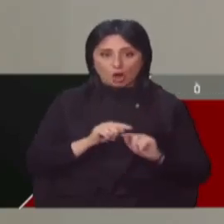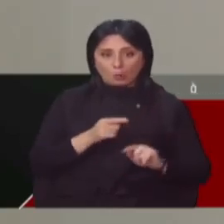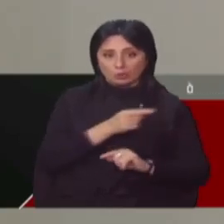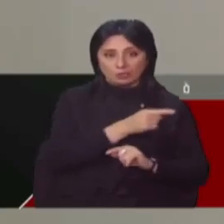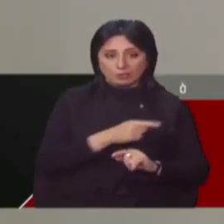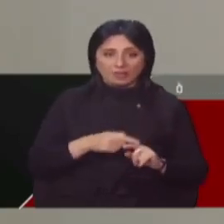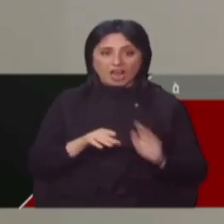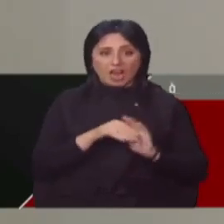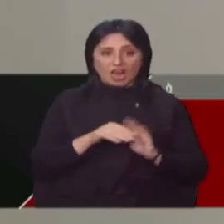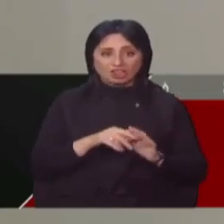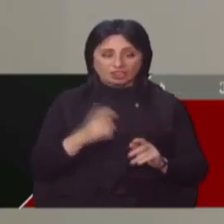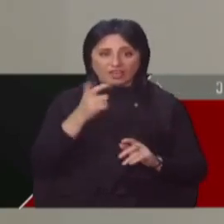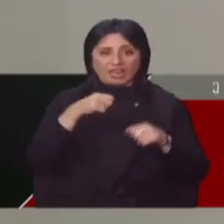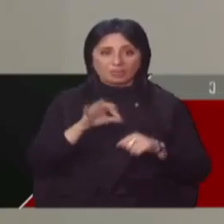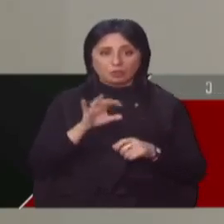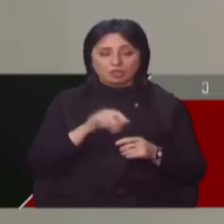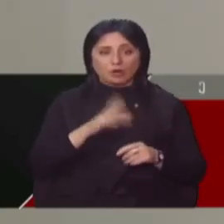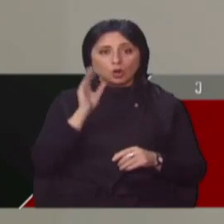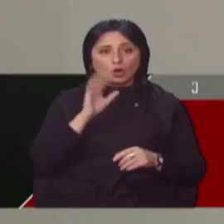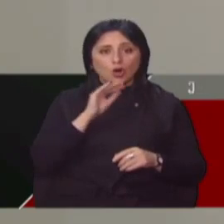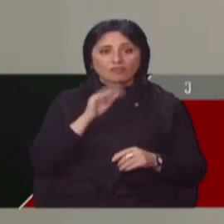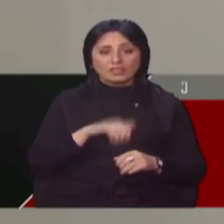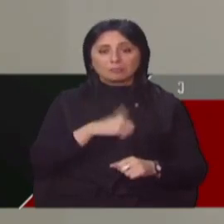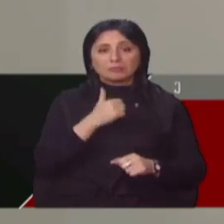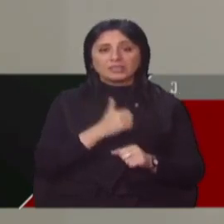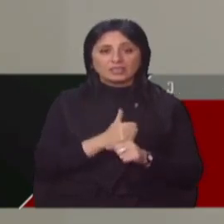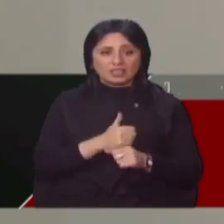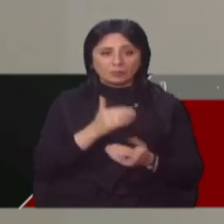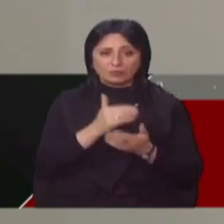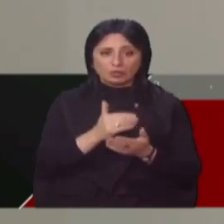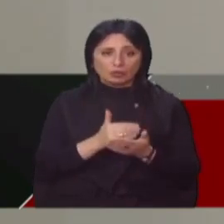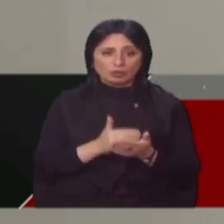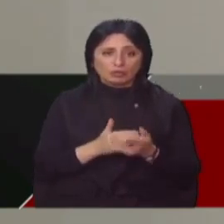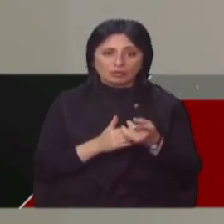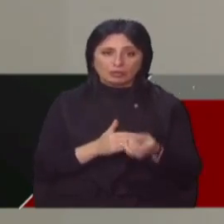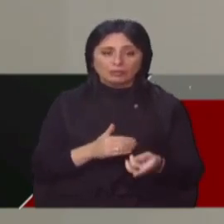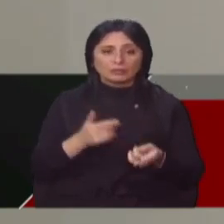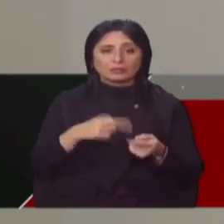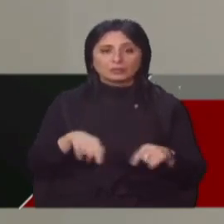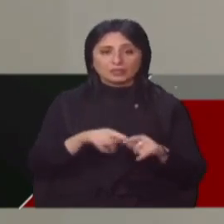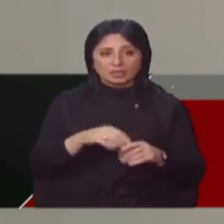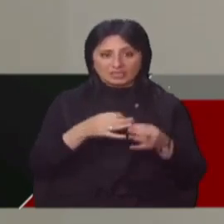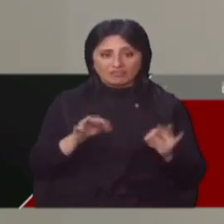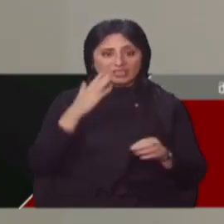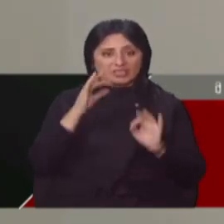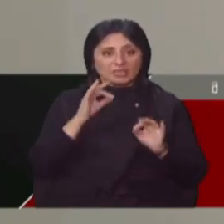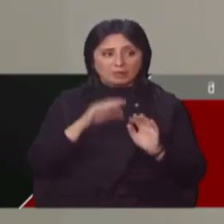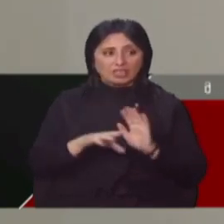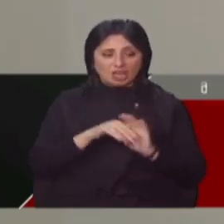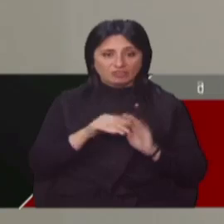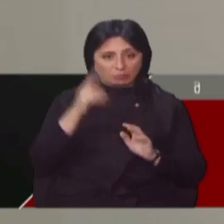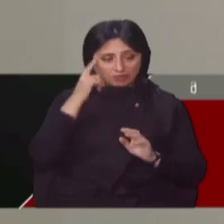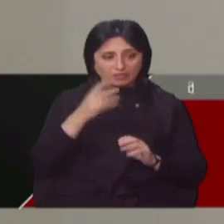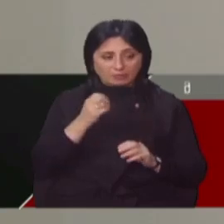ოპოზიციისკენ არჩევნების ლეგიტიმაციასთან დაკავშირებით, როდესაც მთავარი საფრთხე, სწორედ ისინი არიან ამ ქვეყანაში თავისუფალი და სამართლიანი არჩევნების, ფიქრობ,